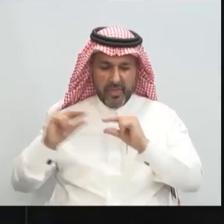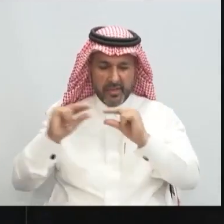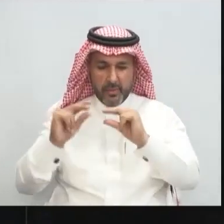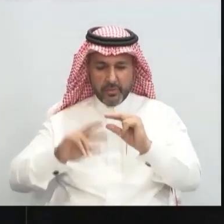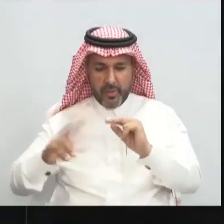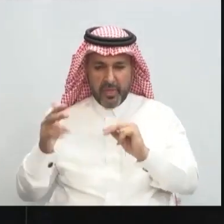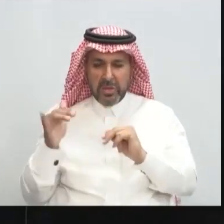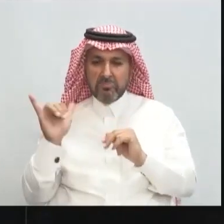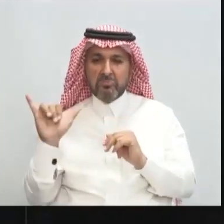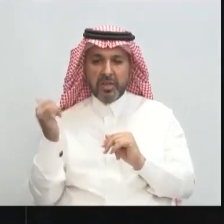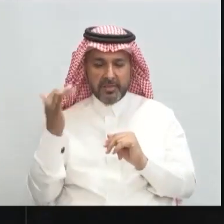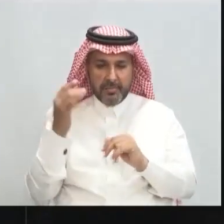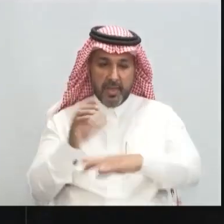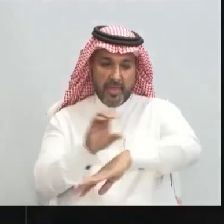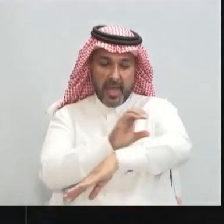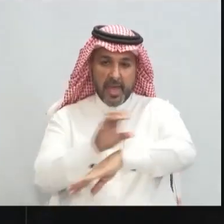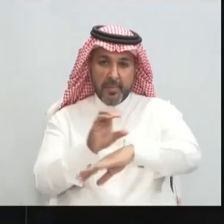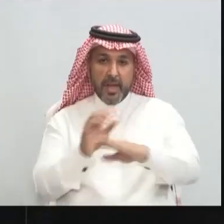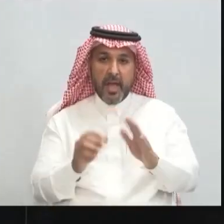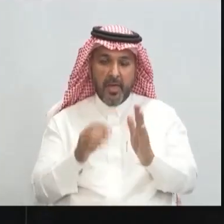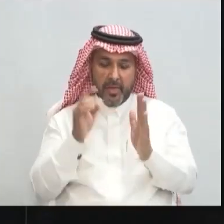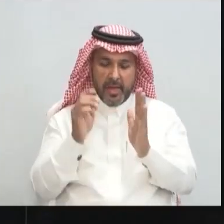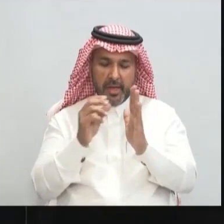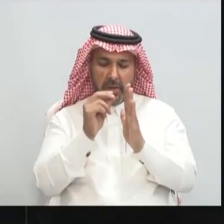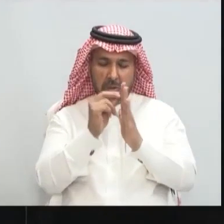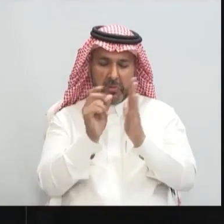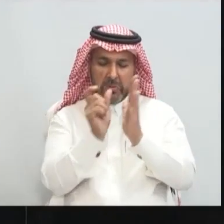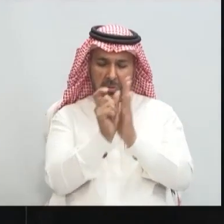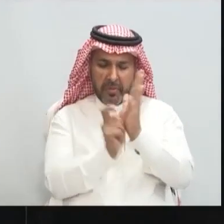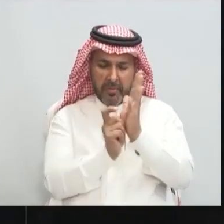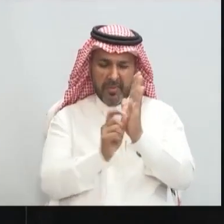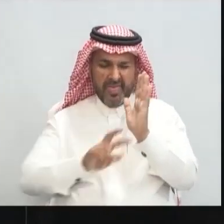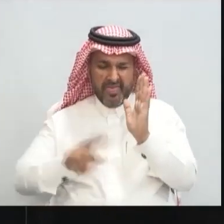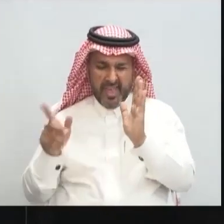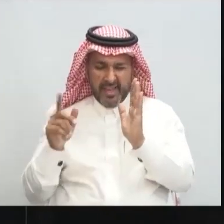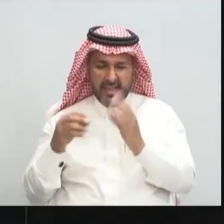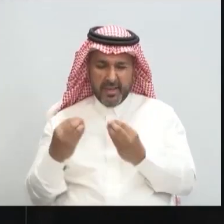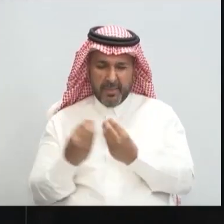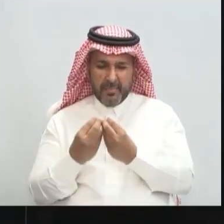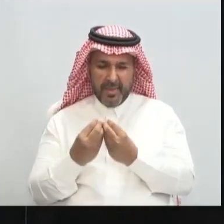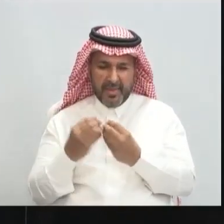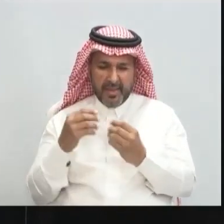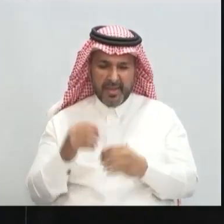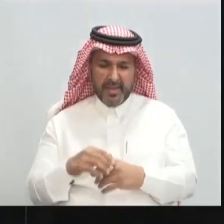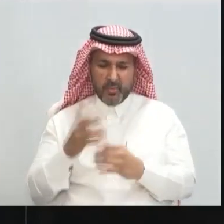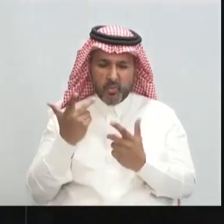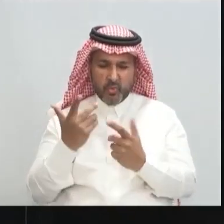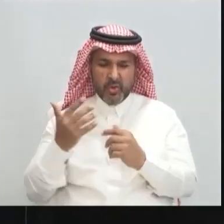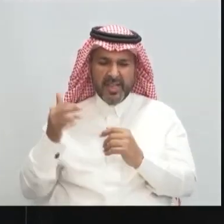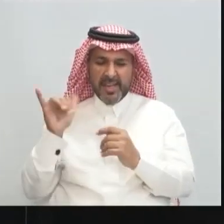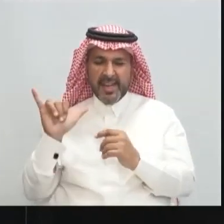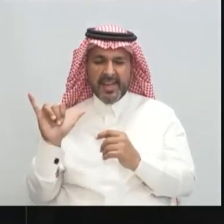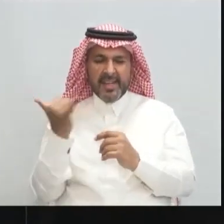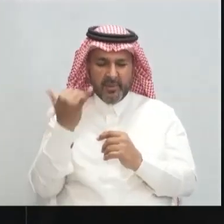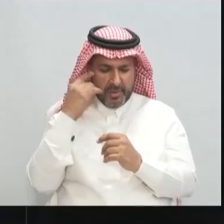يتم ارسال عبره لجميع الموظفين هنالك مثلا خطابات هنالك امور اخرى ولكن قد ينشا ايضا